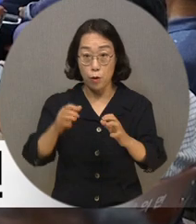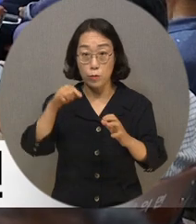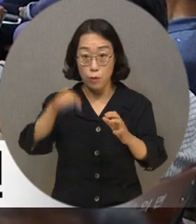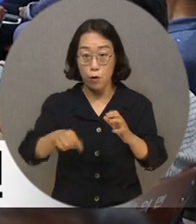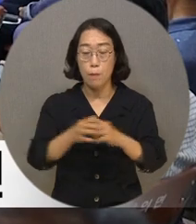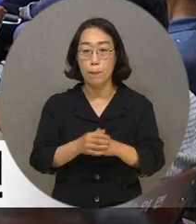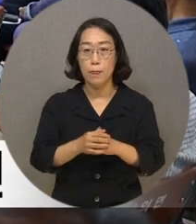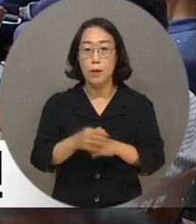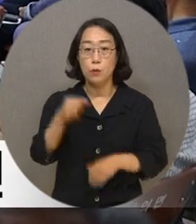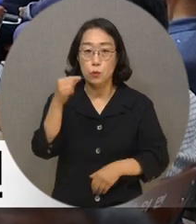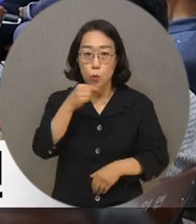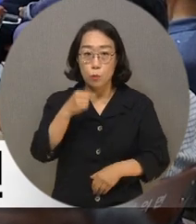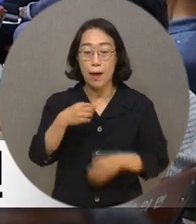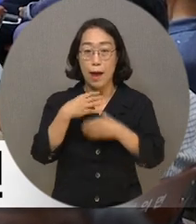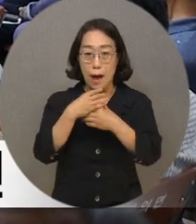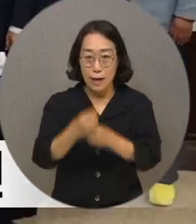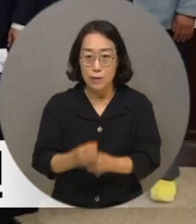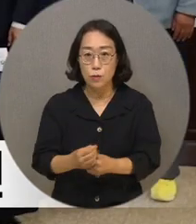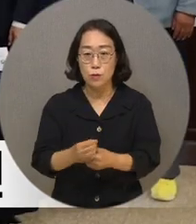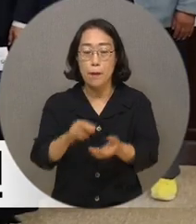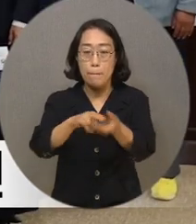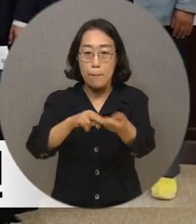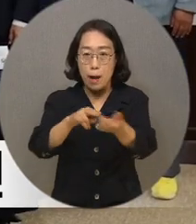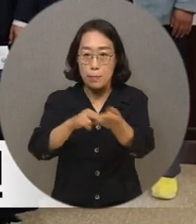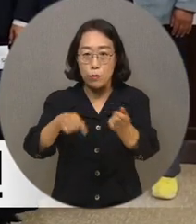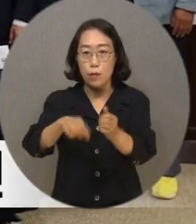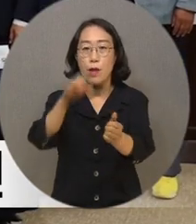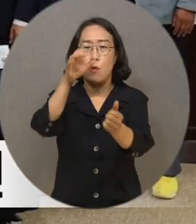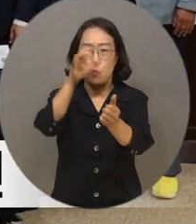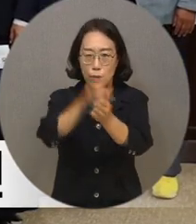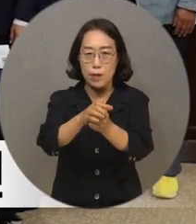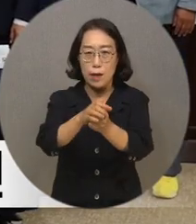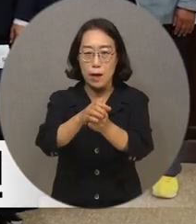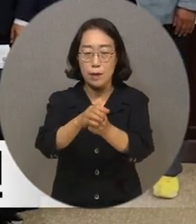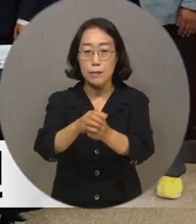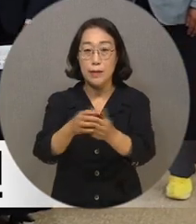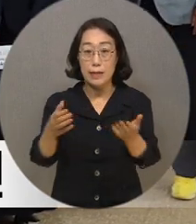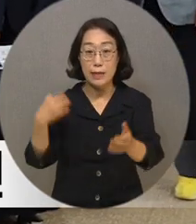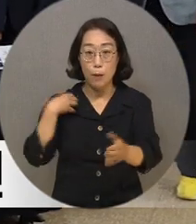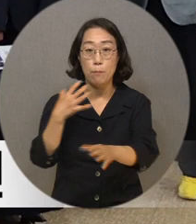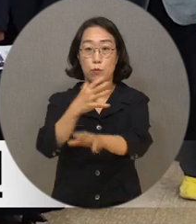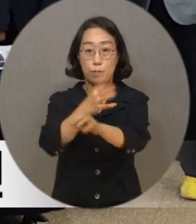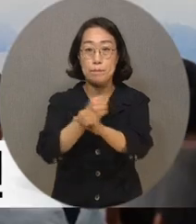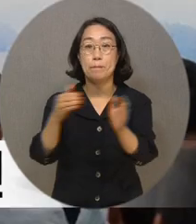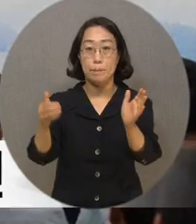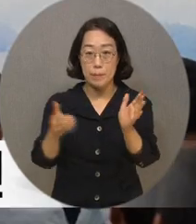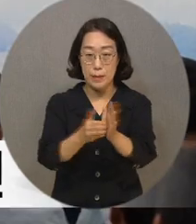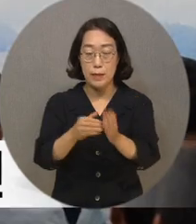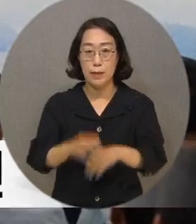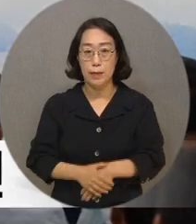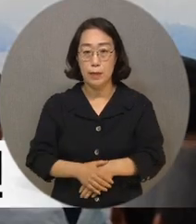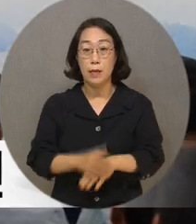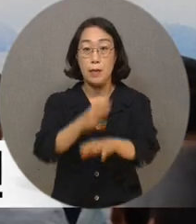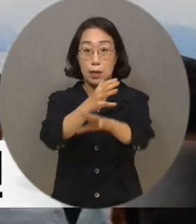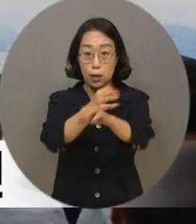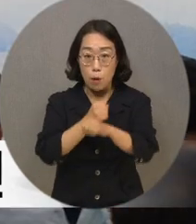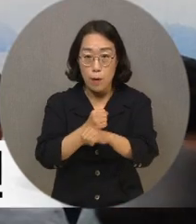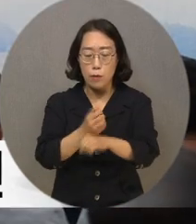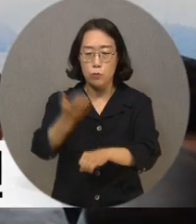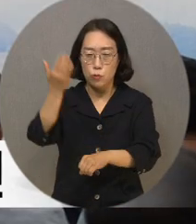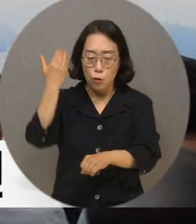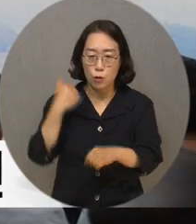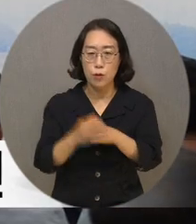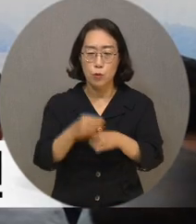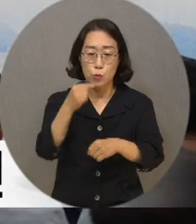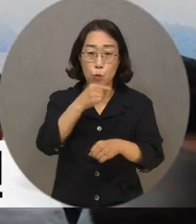신안 천일염의 안정적인 유통을 위한 위탁 판매 업무 협약식을 가졌습니다. 이번 협약은 기존의